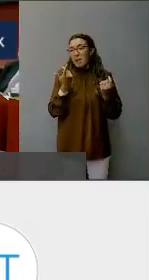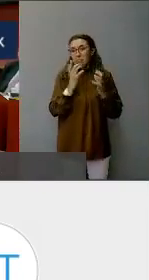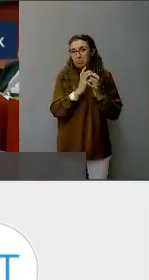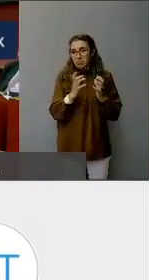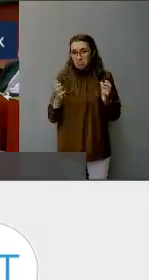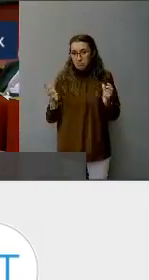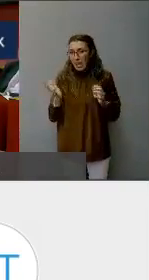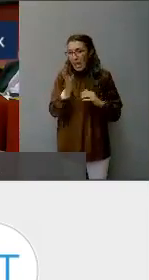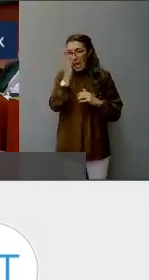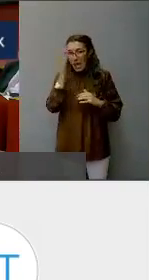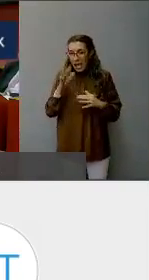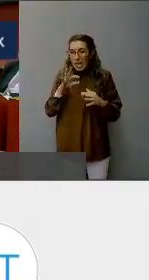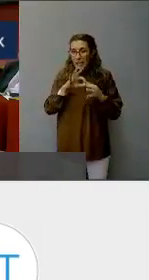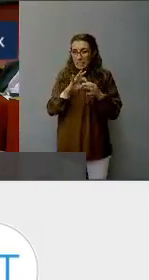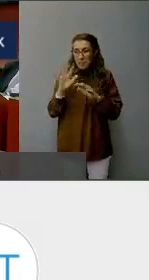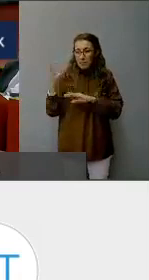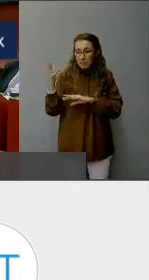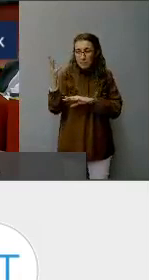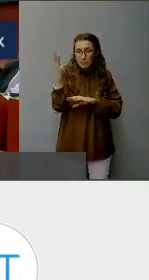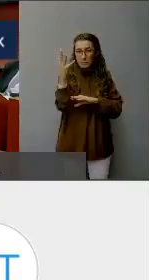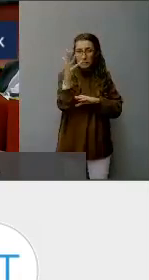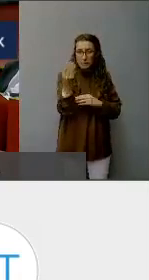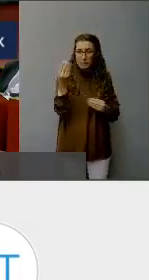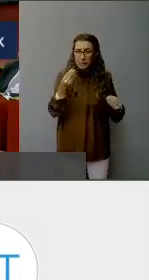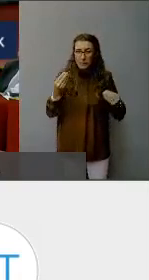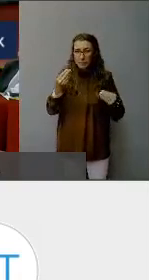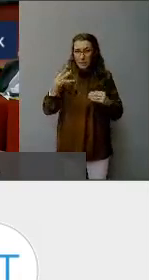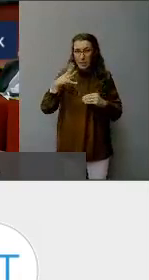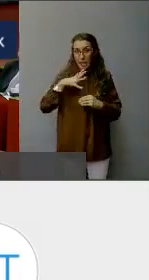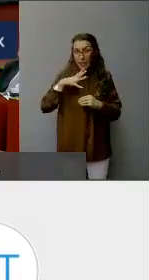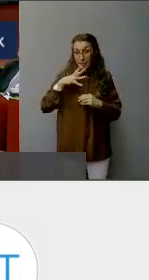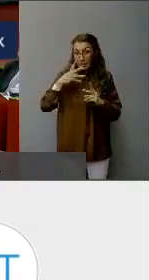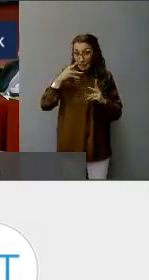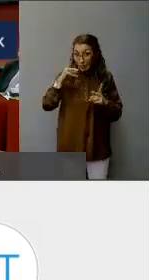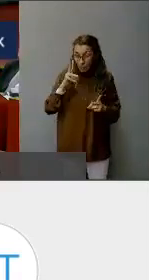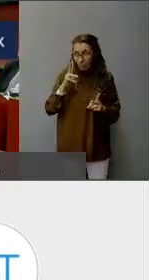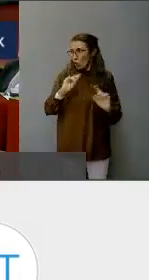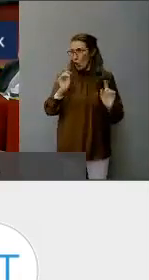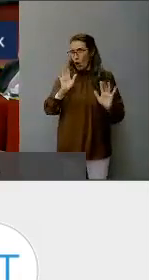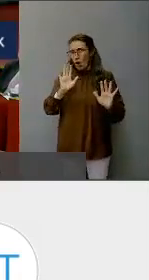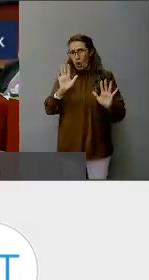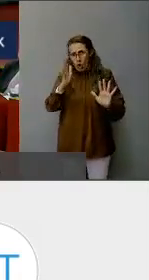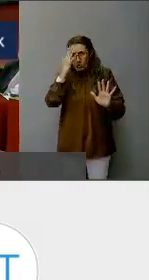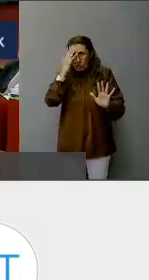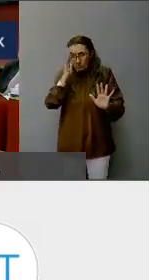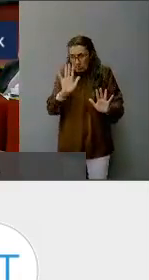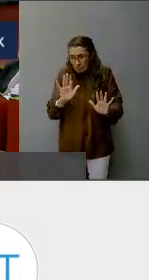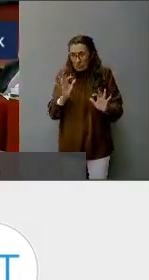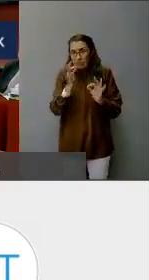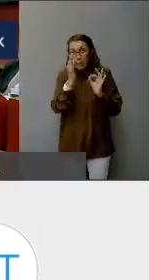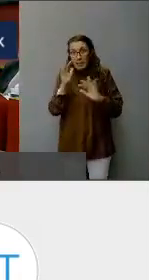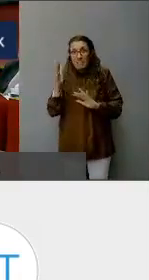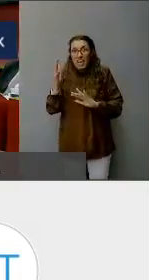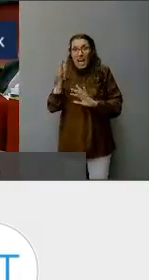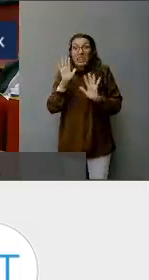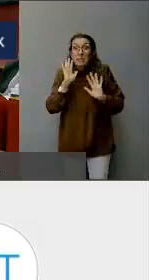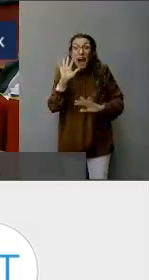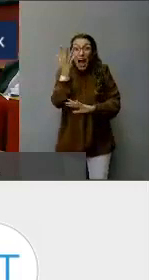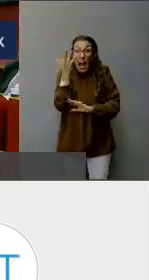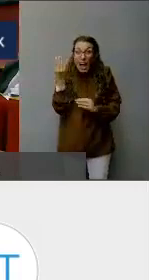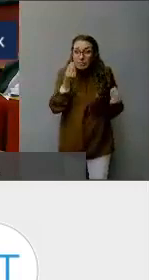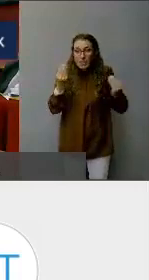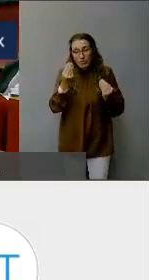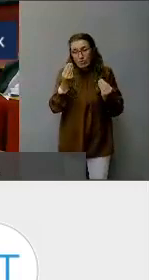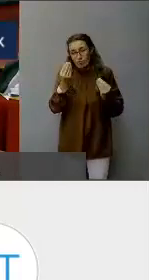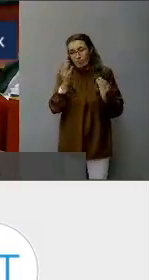al rimboschimento varietà non parliamo dello strumento perché ora va bene arrivati a mettere degli alberi in più si sa